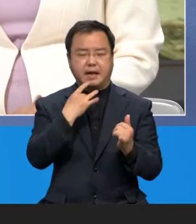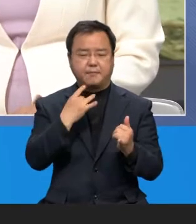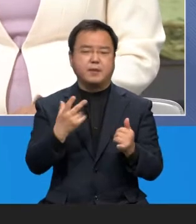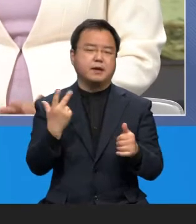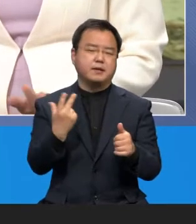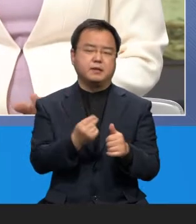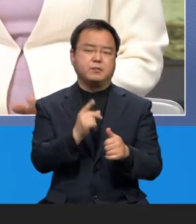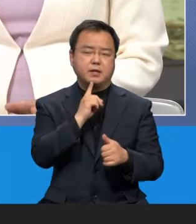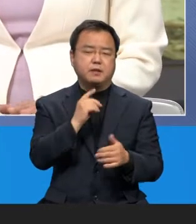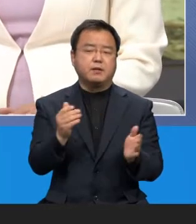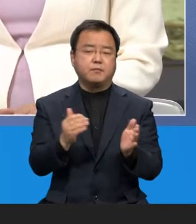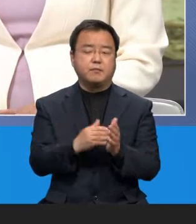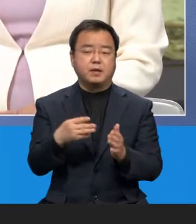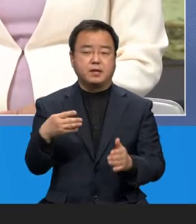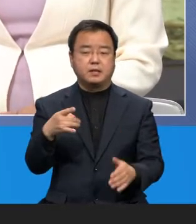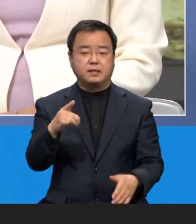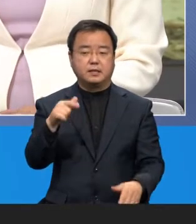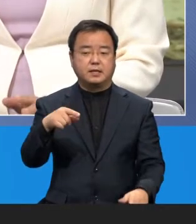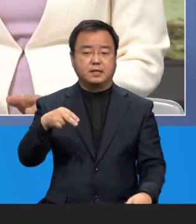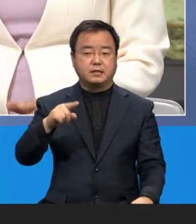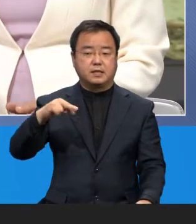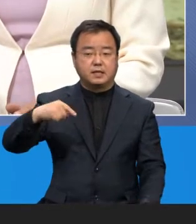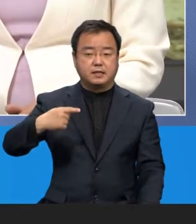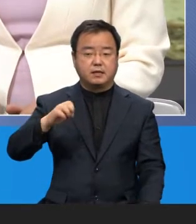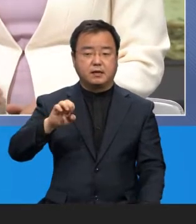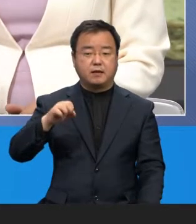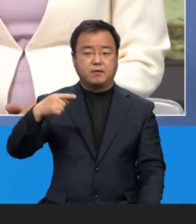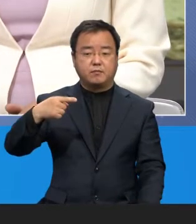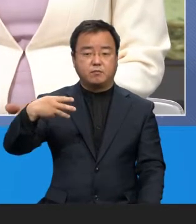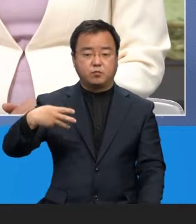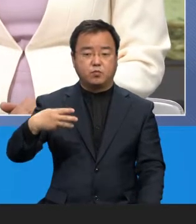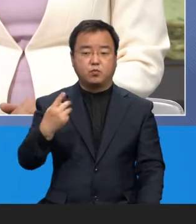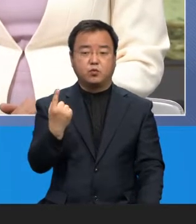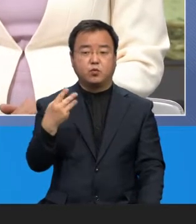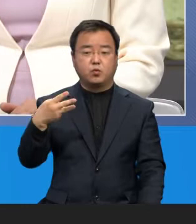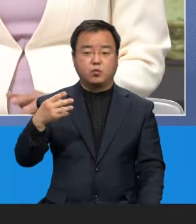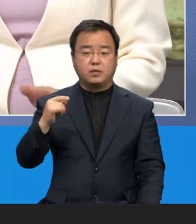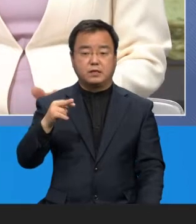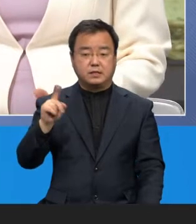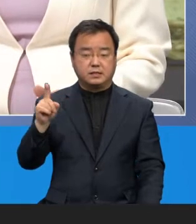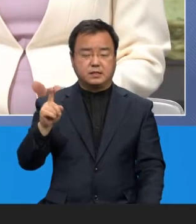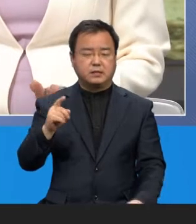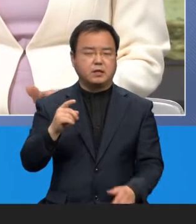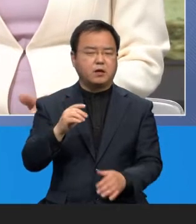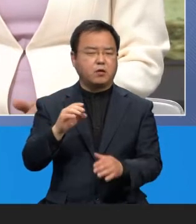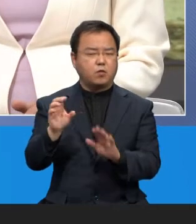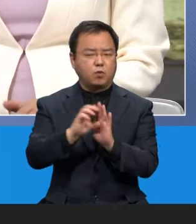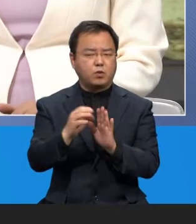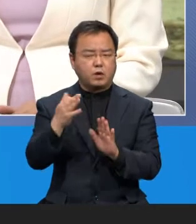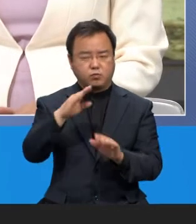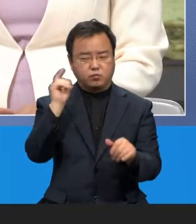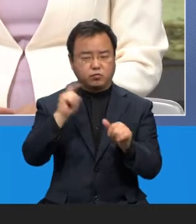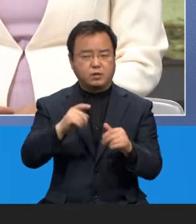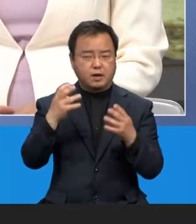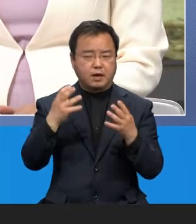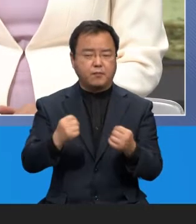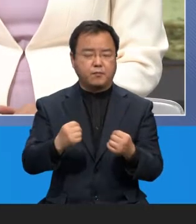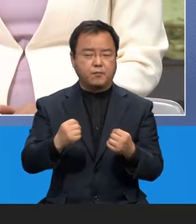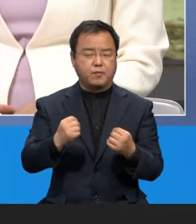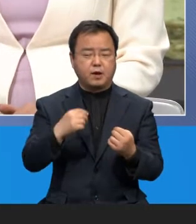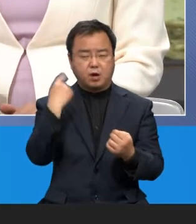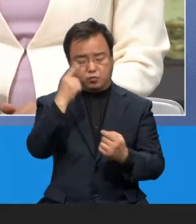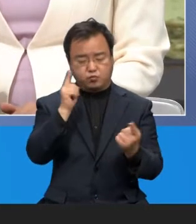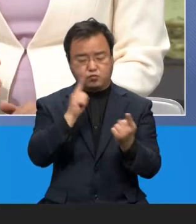맞춥니다. 또 텍사스와 플로리다 같은 경우 코로나 확진자가 굉장히 많은 축에 들고 이 대면 수업도 강력하게 압박하는